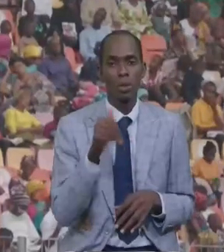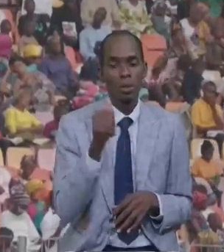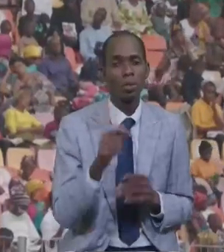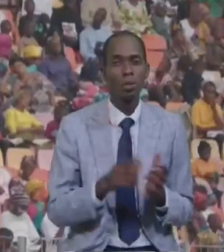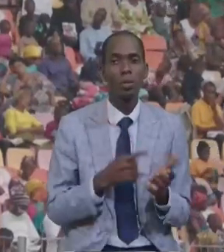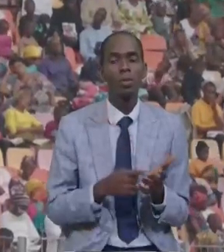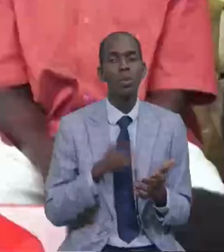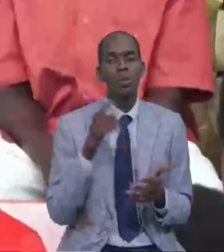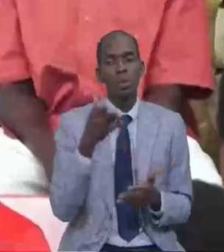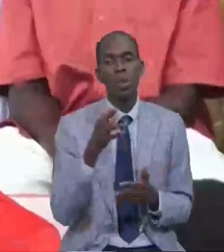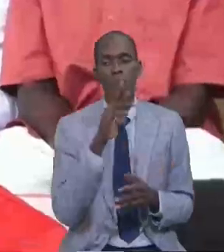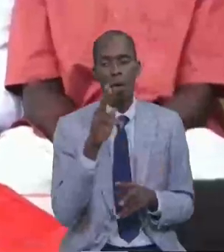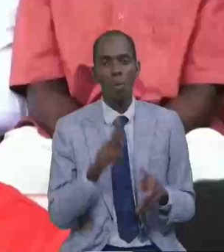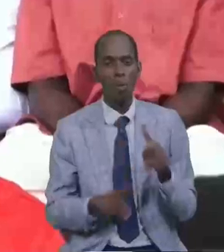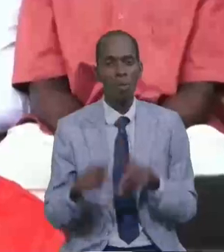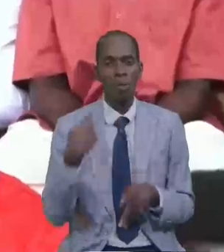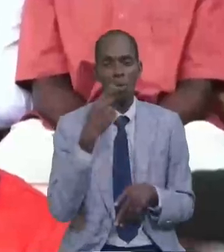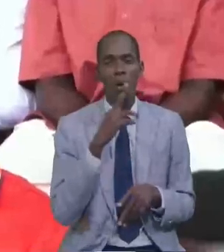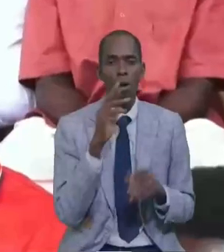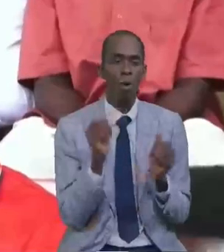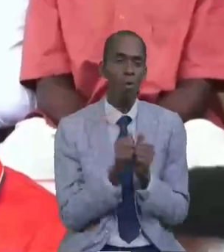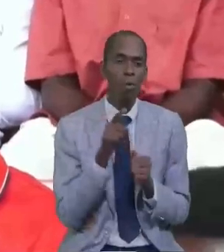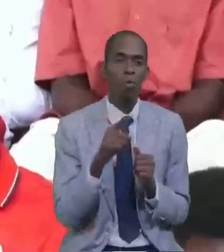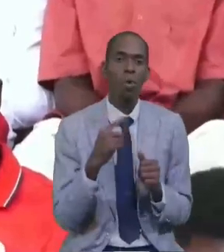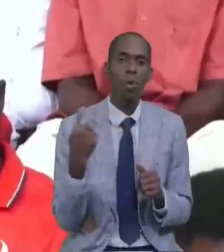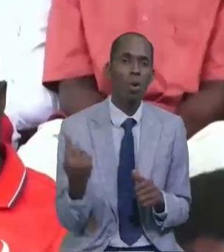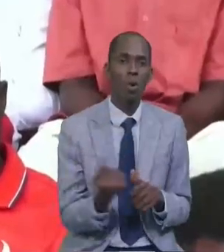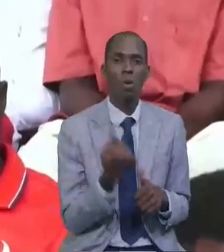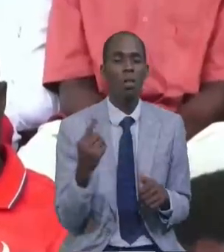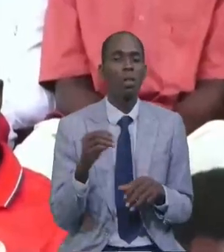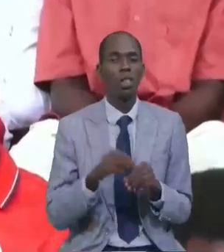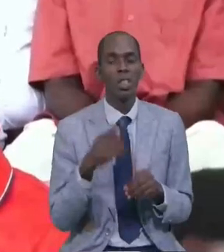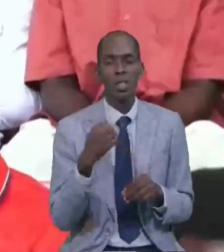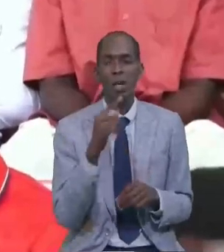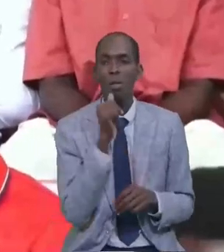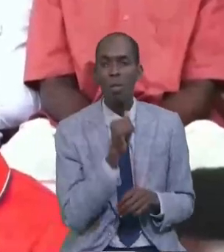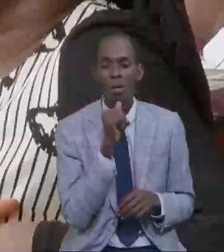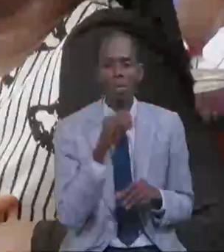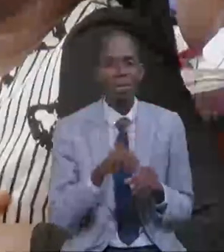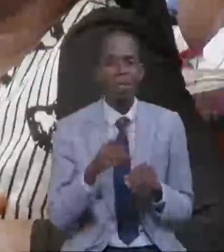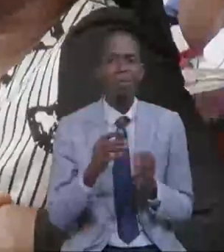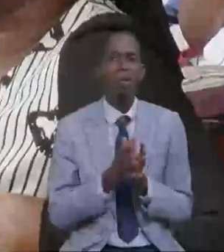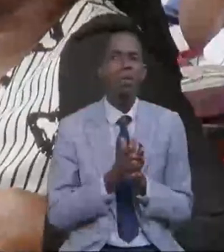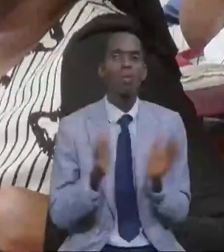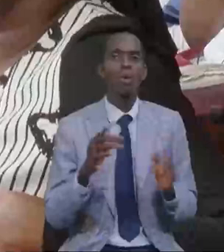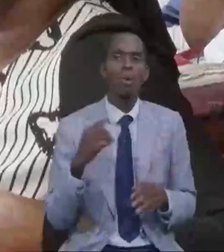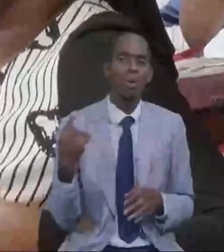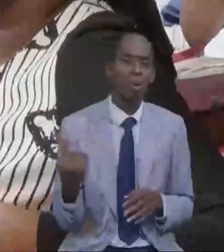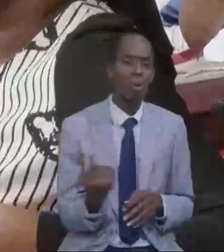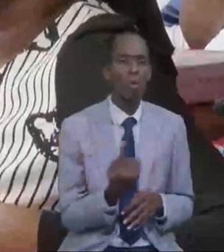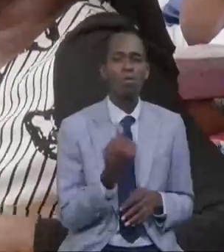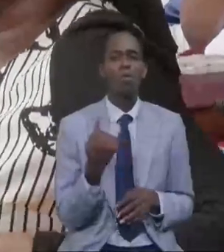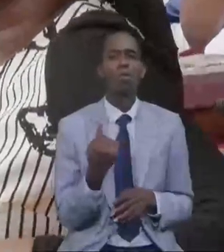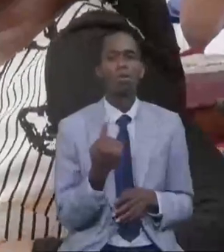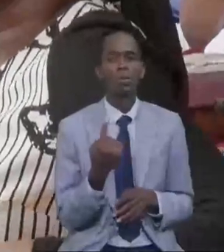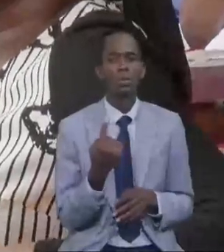et en public, constamment, ayant une conscience sans reproche devant Dieu